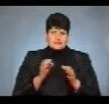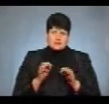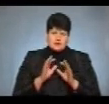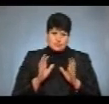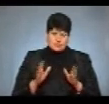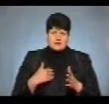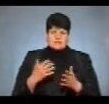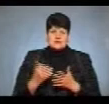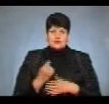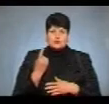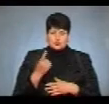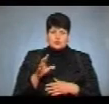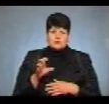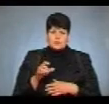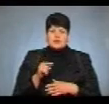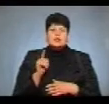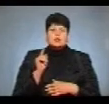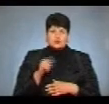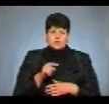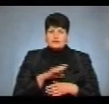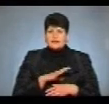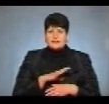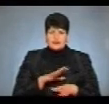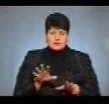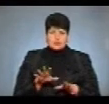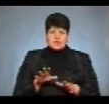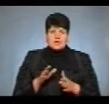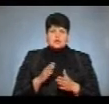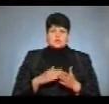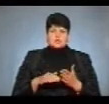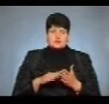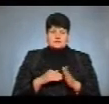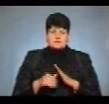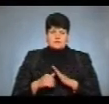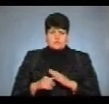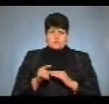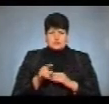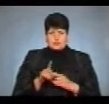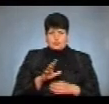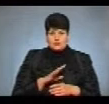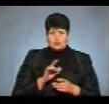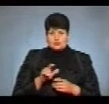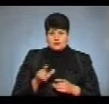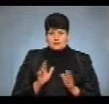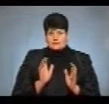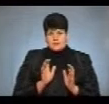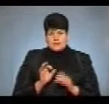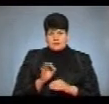Ми знайшли одну собачку, і то вона не була нібито зовсім безпритульною, бо за нею там були люди, які дбали про неї,